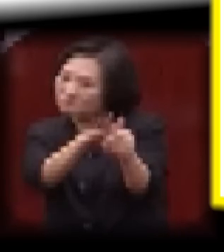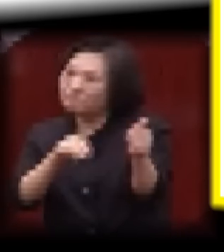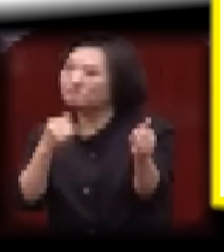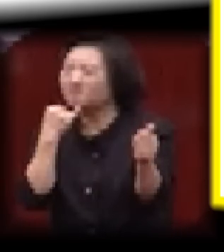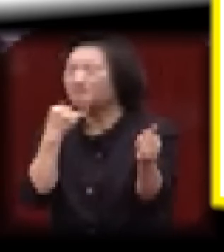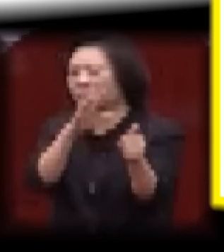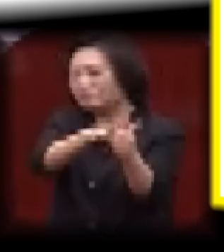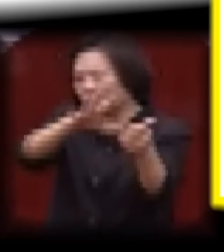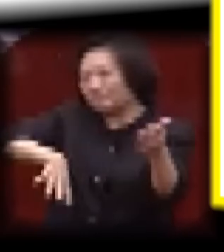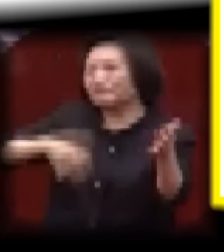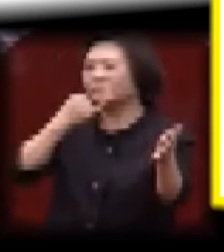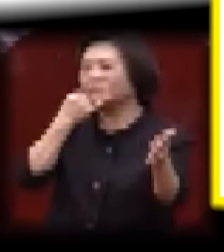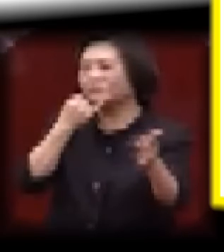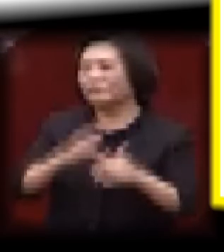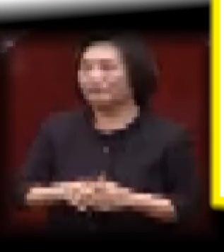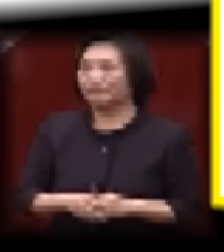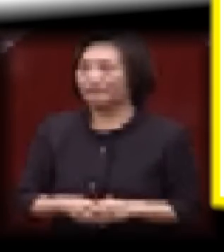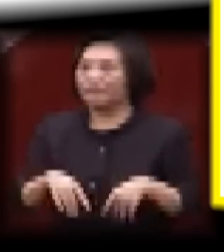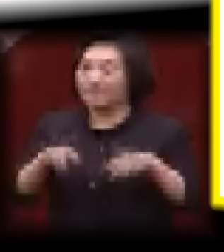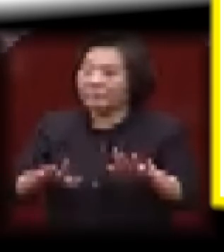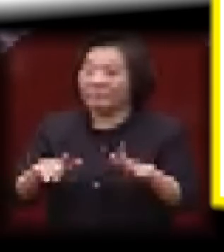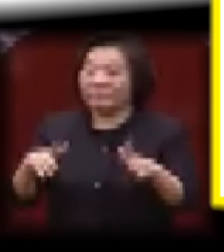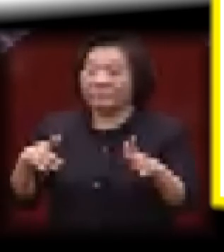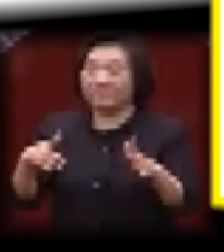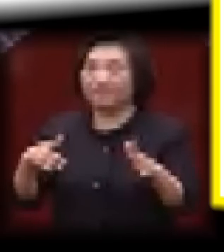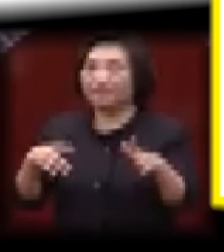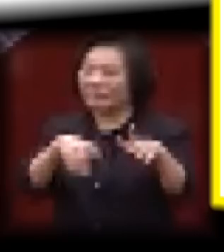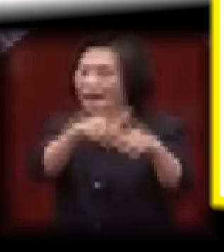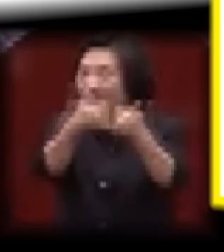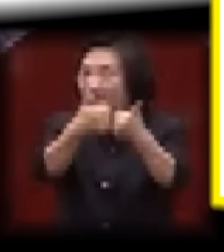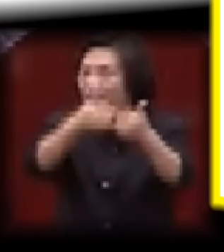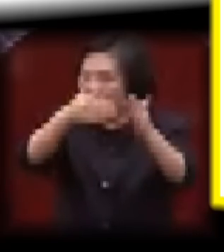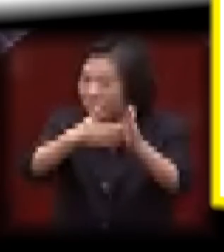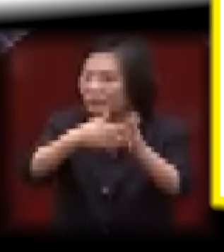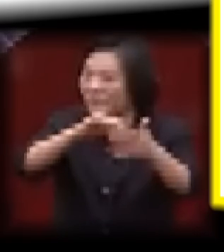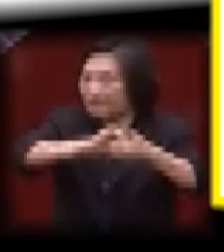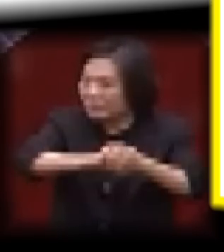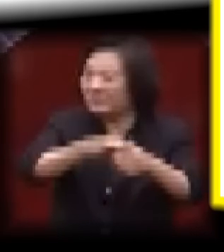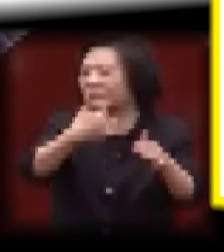之前，你知道事实上我们在都市计划里面还是